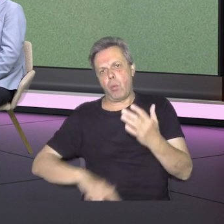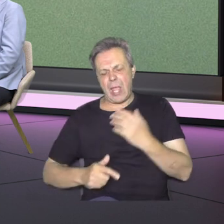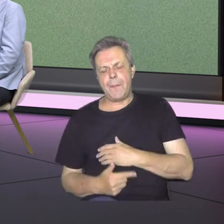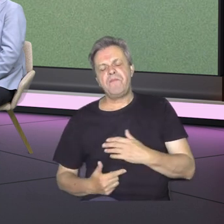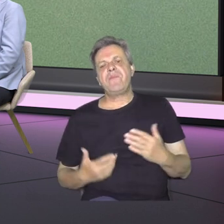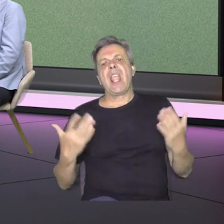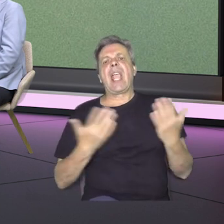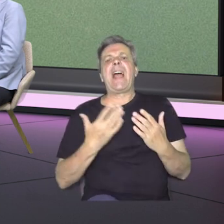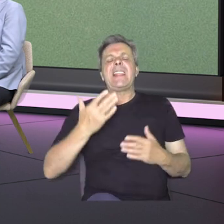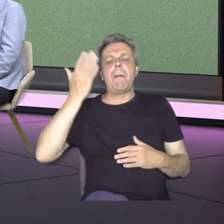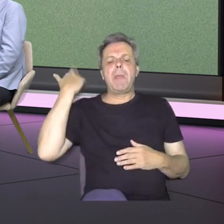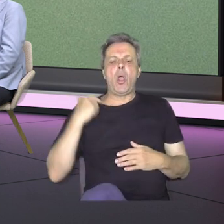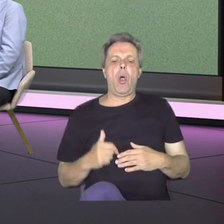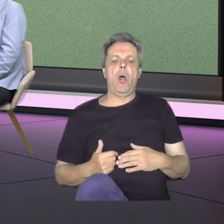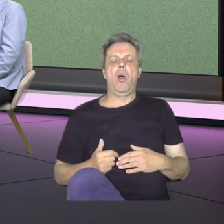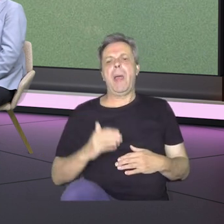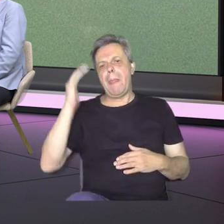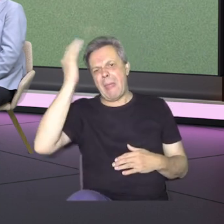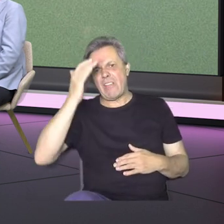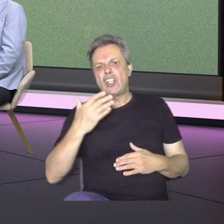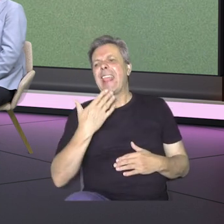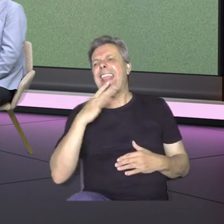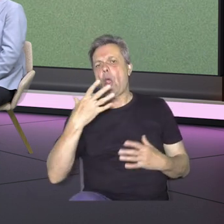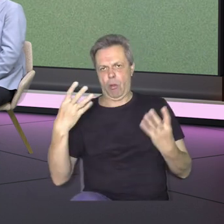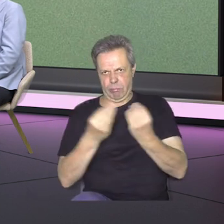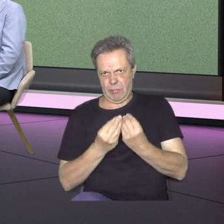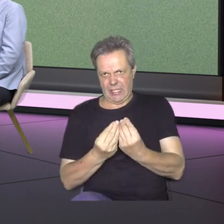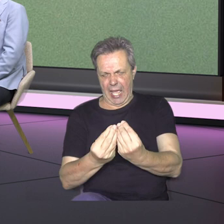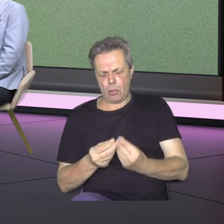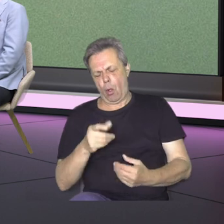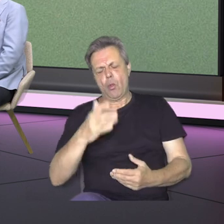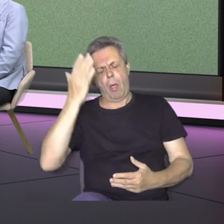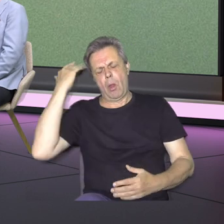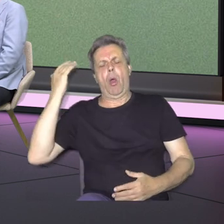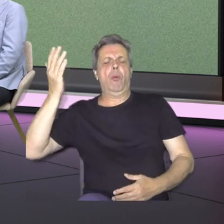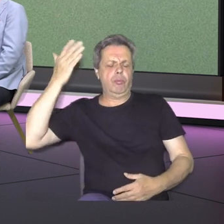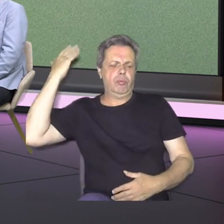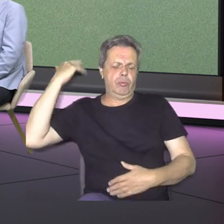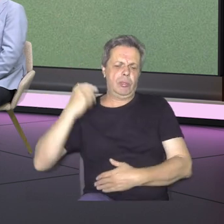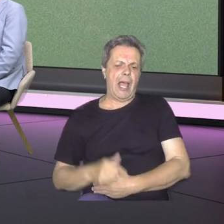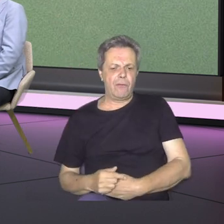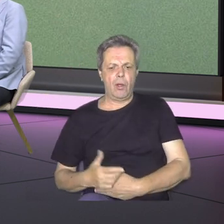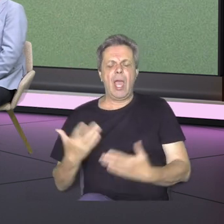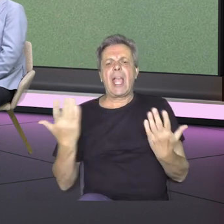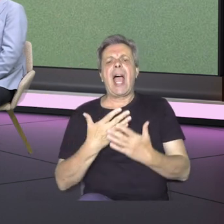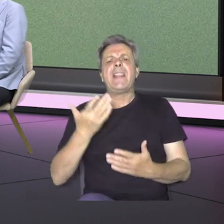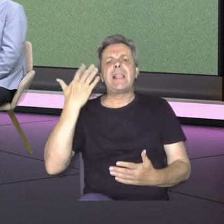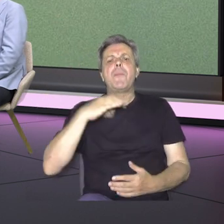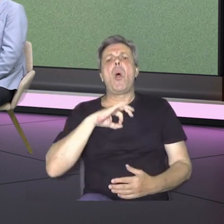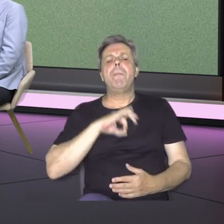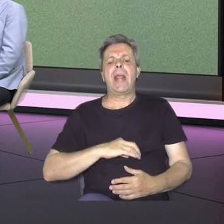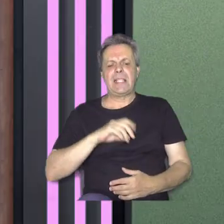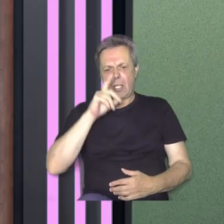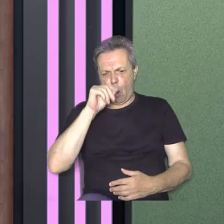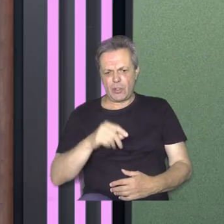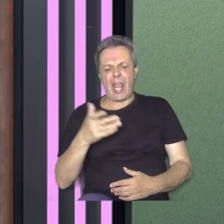dva puta kada sam bio na večeri sa Titom. To je bilo davno. Da. Da. Dok sam bio predsjednik